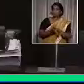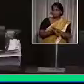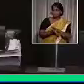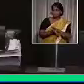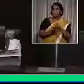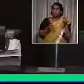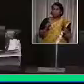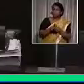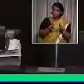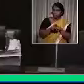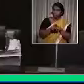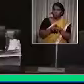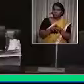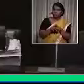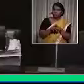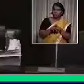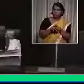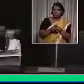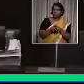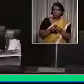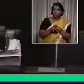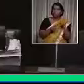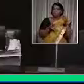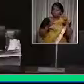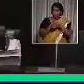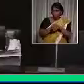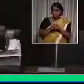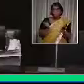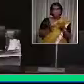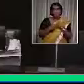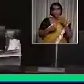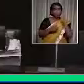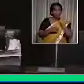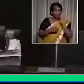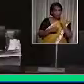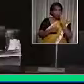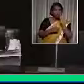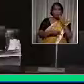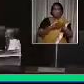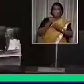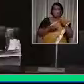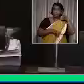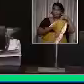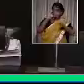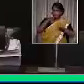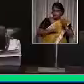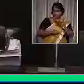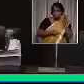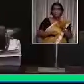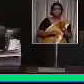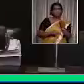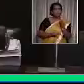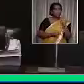ஜனநாயகம் நிலையாக இருக்கின்ற பொழுது வெளிநாட்டு உதவிகளை பெற்றுக்கொள்ள முடியும். அதேபோல் அவர் பேசுகின்ற பொழுது சொன்னார், ஒரு பொருளாதார கொள்கை இல்லாத நாடாக,